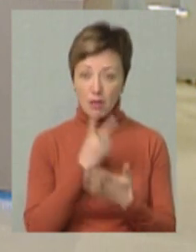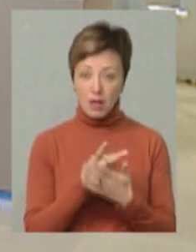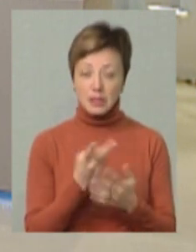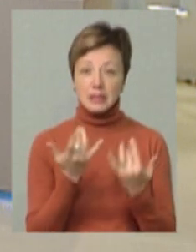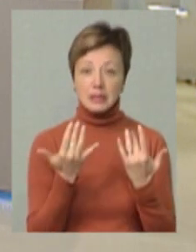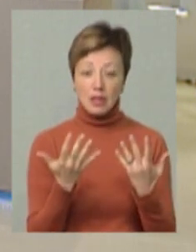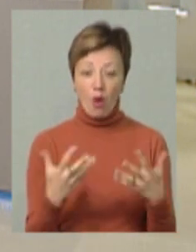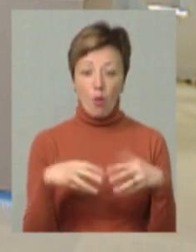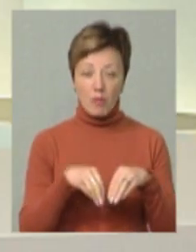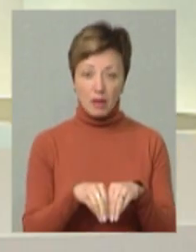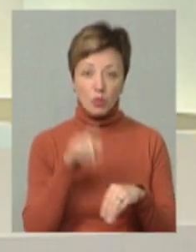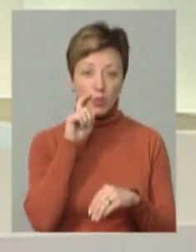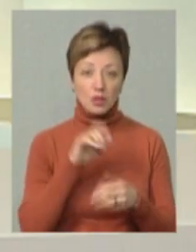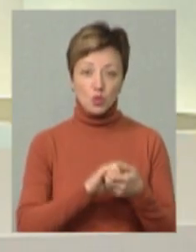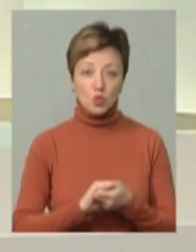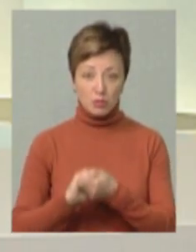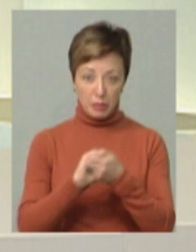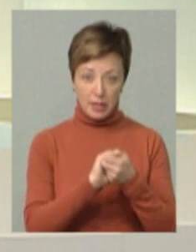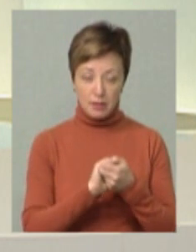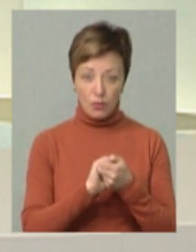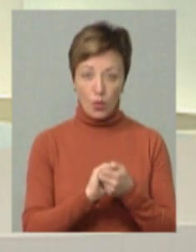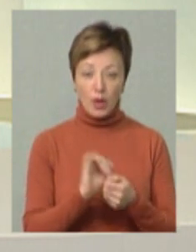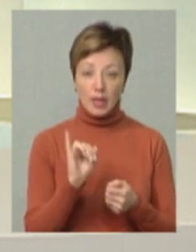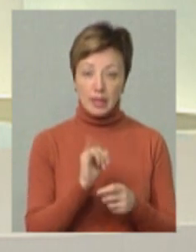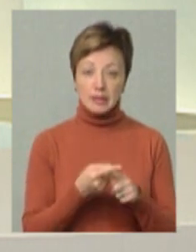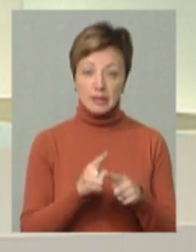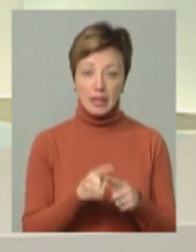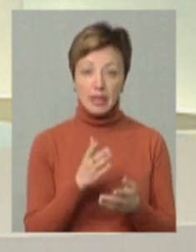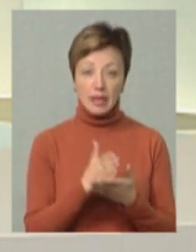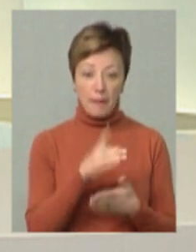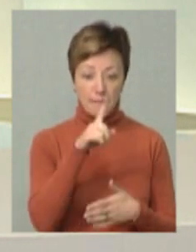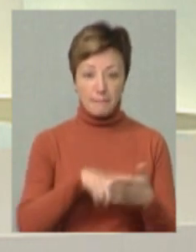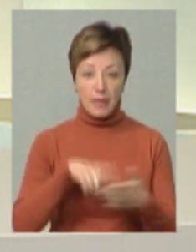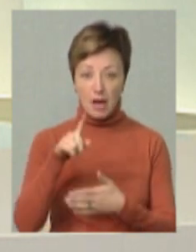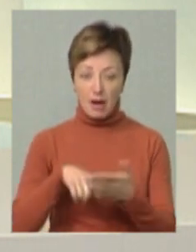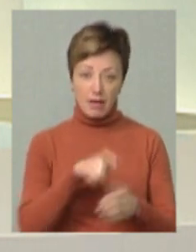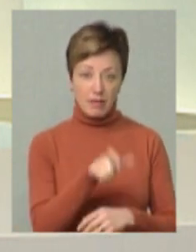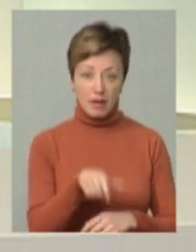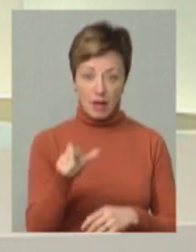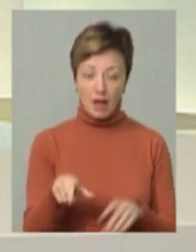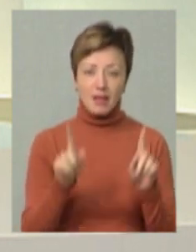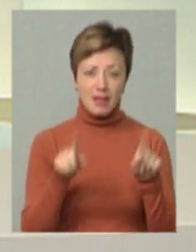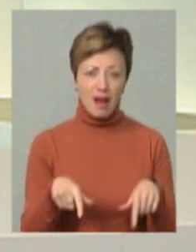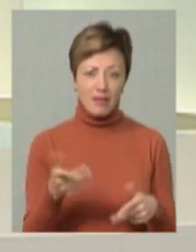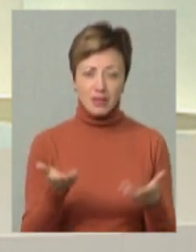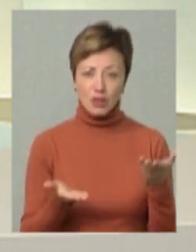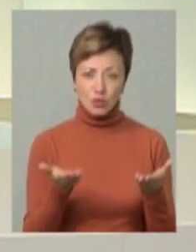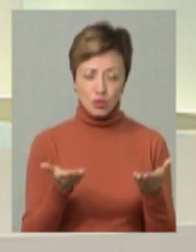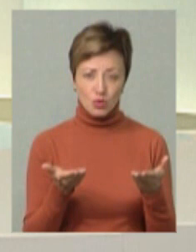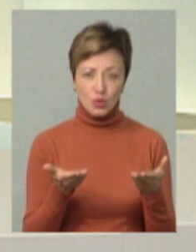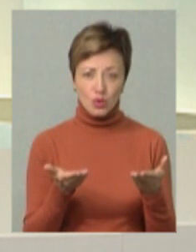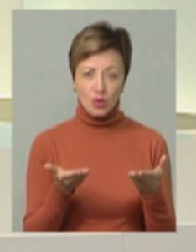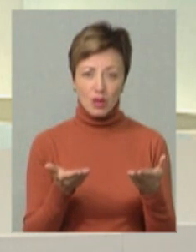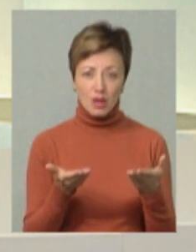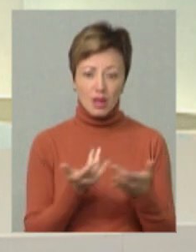це, наскільки об'єднується українське суспільство. І це є парафіяни, це є віруючі. Навіть якщо це